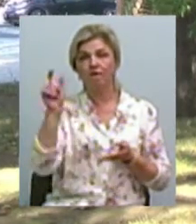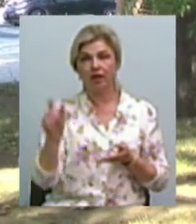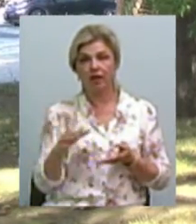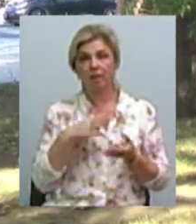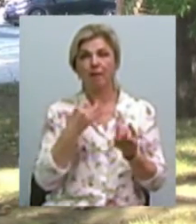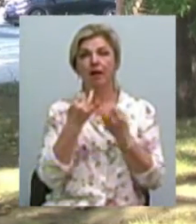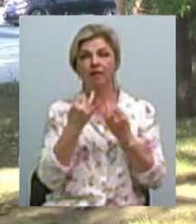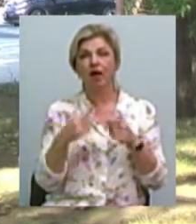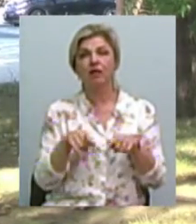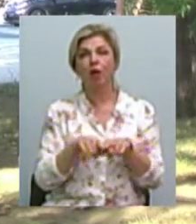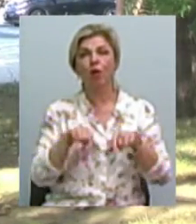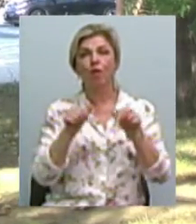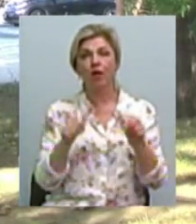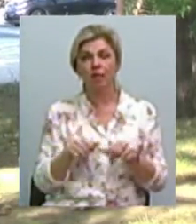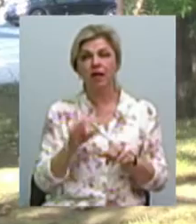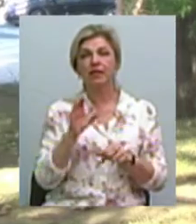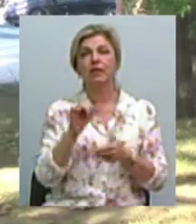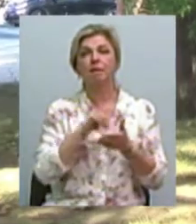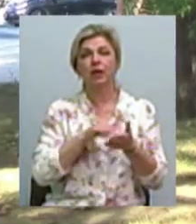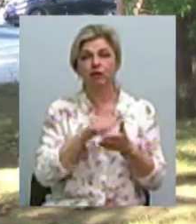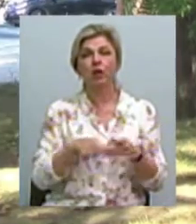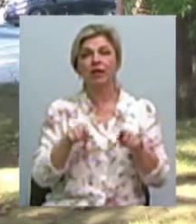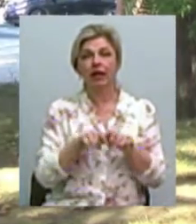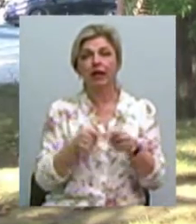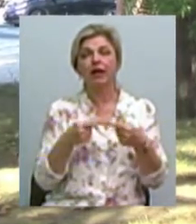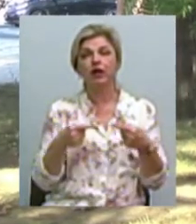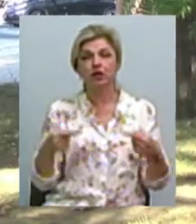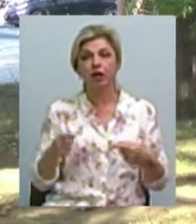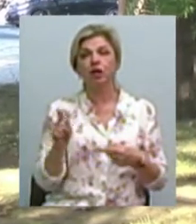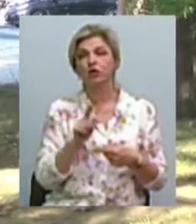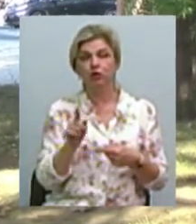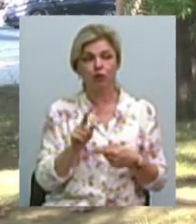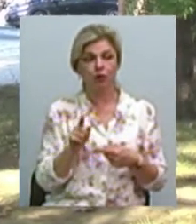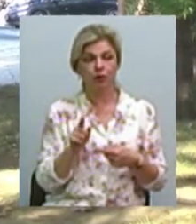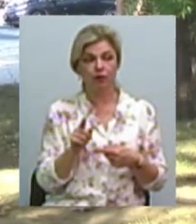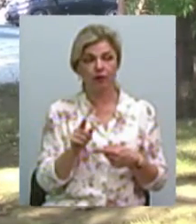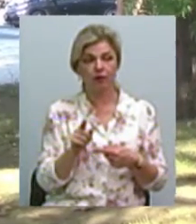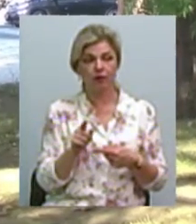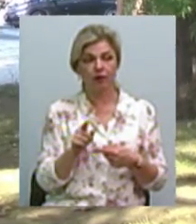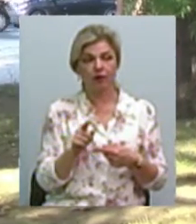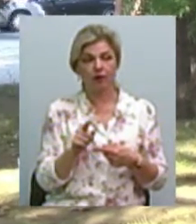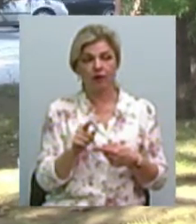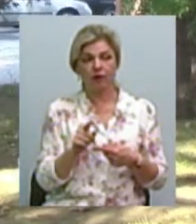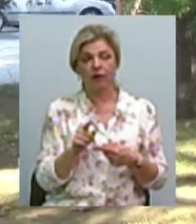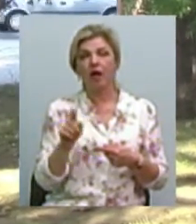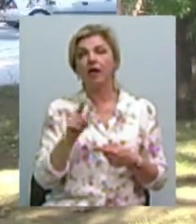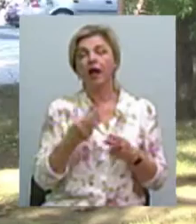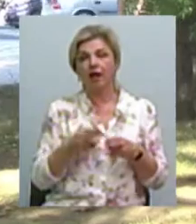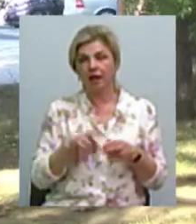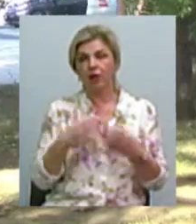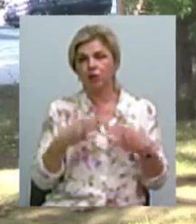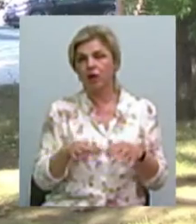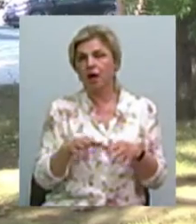перемовини в такому форматі і з приводу саме таких речей, які зливають, українські інтереси вже протягом